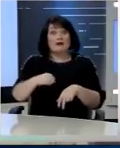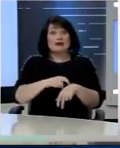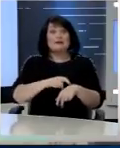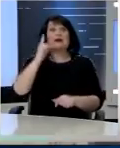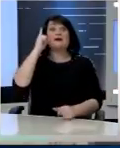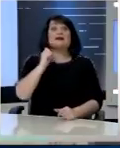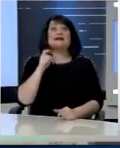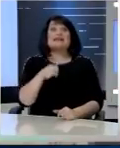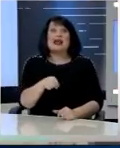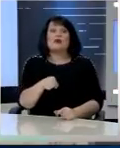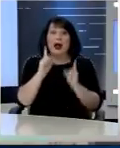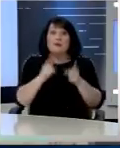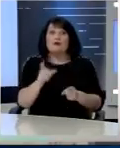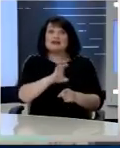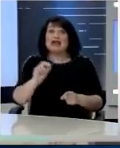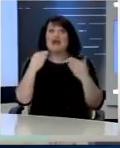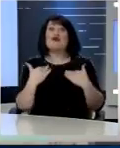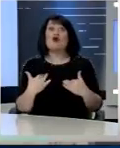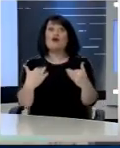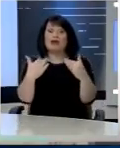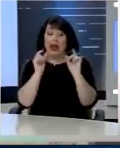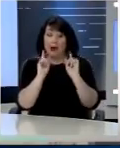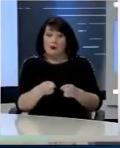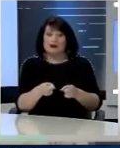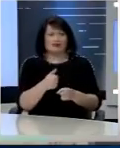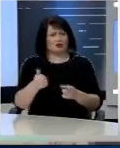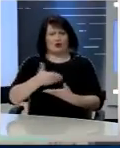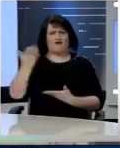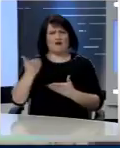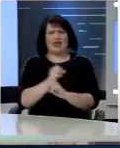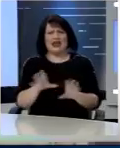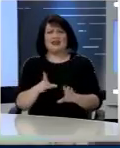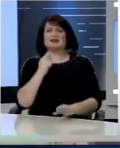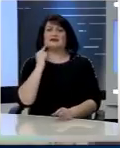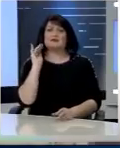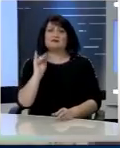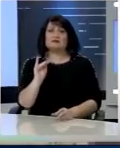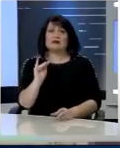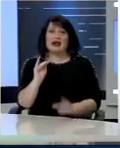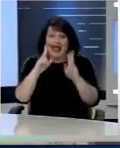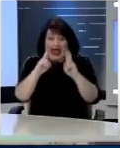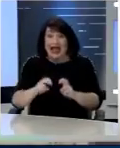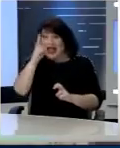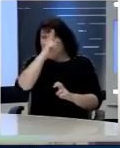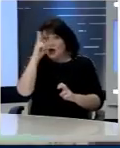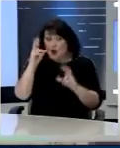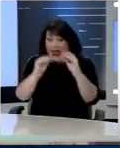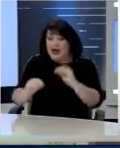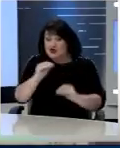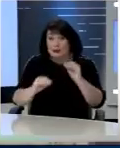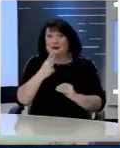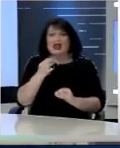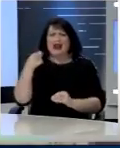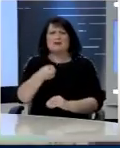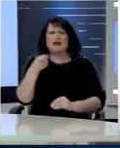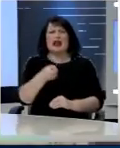γνωρίζουμε. Υπάρχουν αποφάσεις της Ευρωβουλής, όχι απλώς δημοσιεύματα σε εφημερίδες, που ζητούν έλεγχο των εξοπλισμών στη Σαουδική Αραβία για τα εγκλήματα